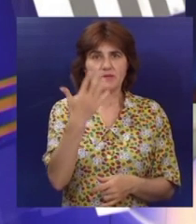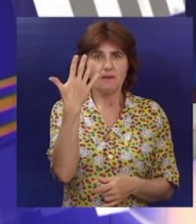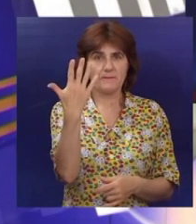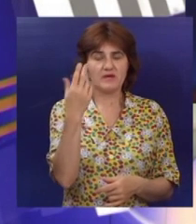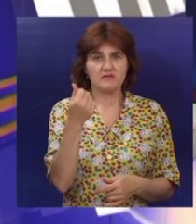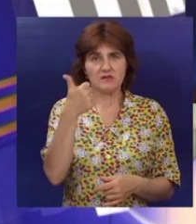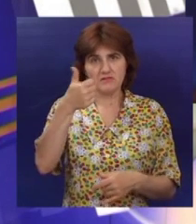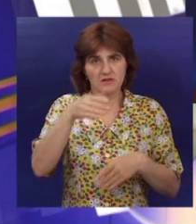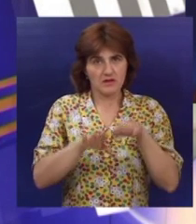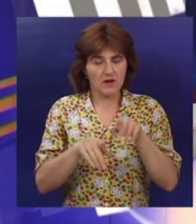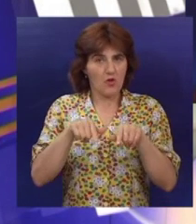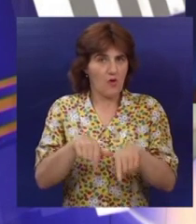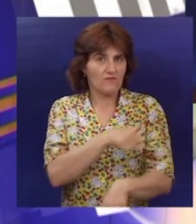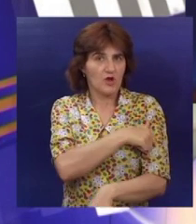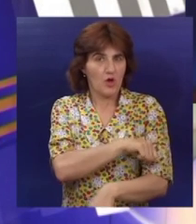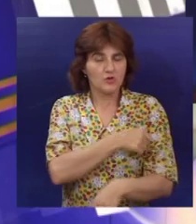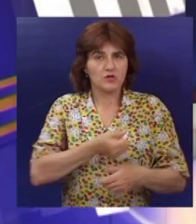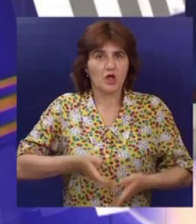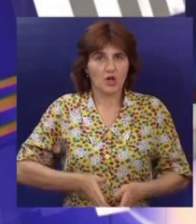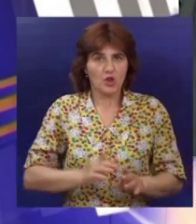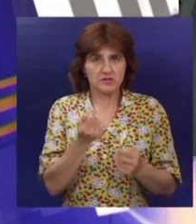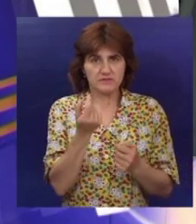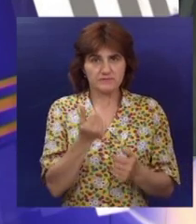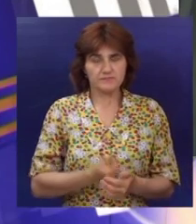22,5 dinara po kilogramu ovogodišnjeg roda.